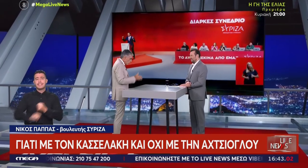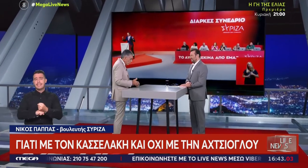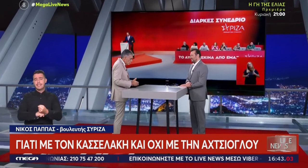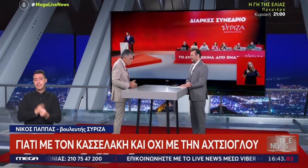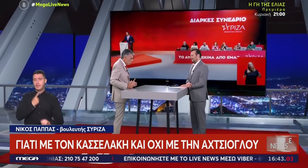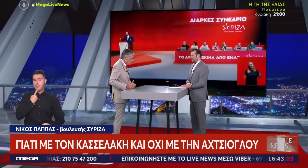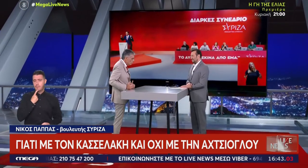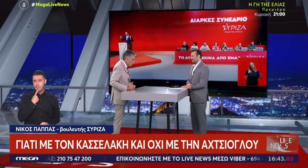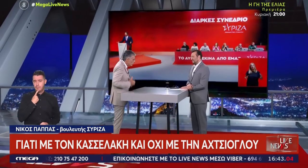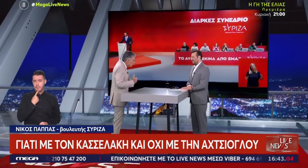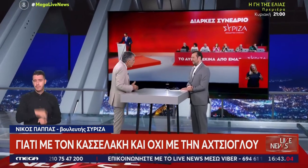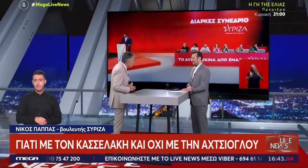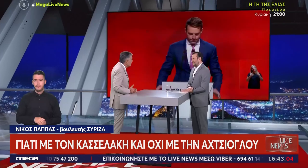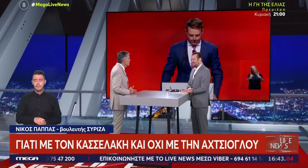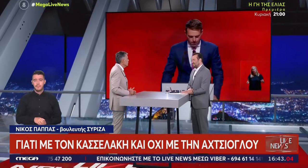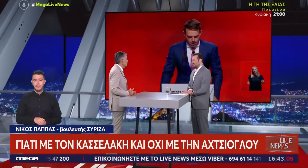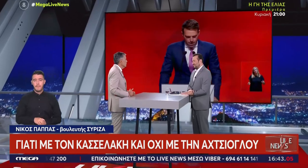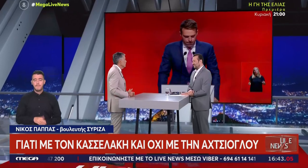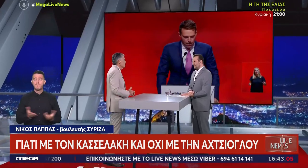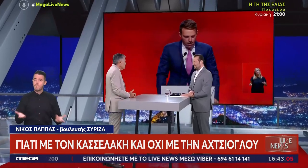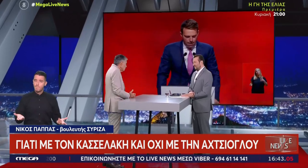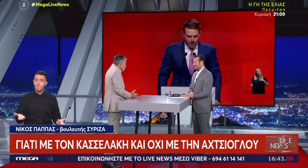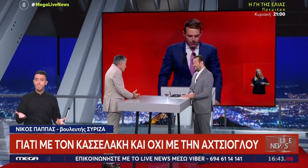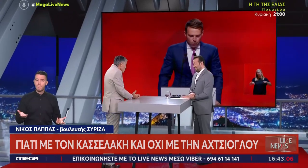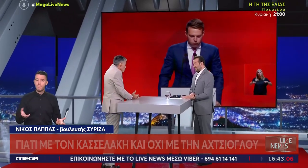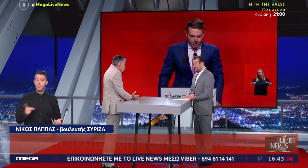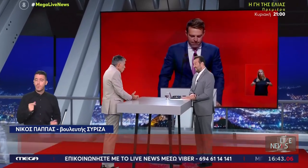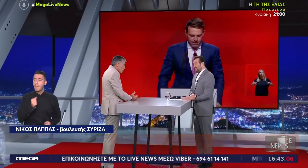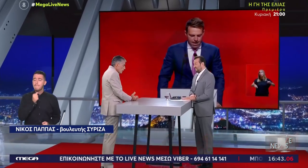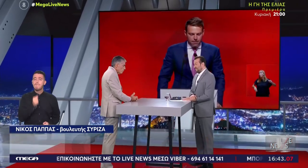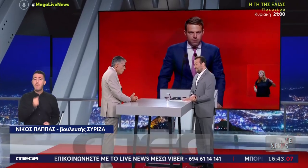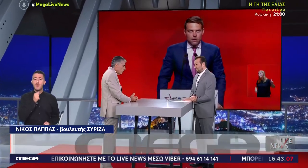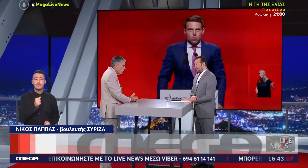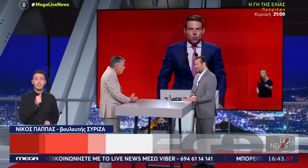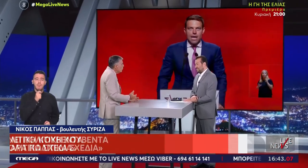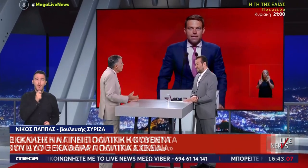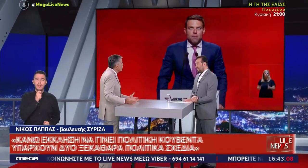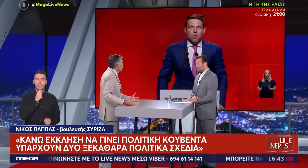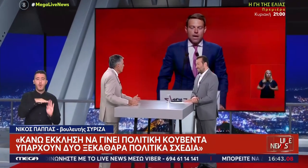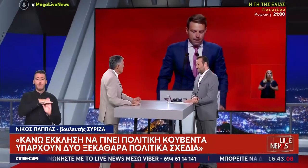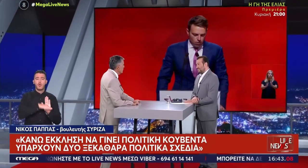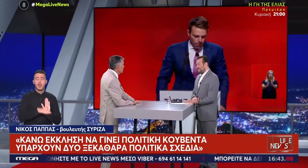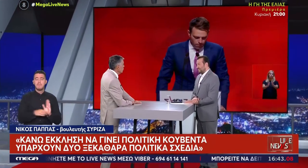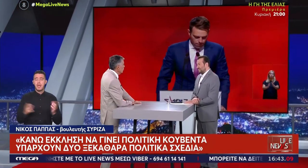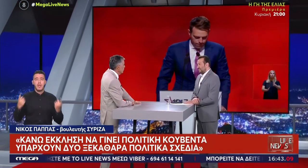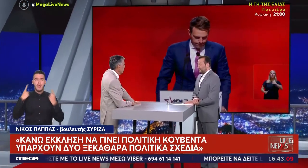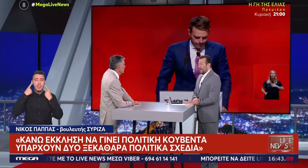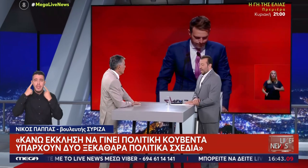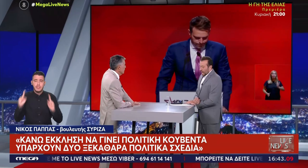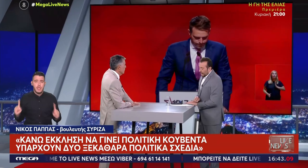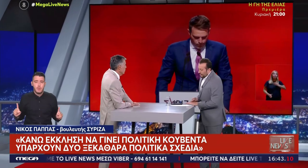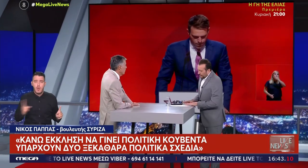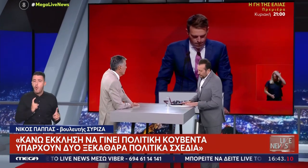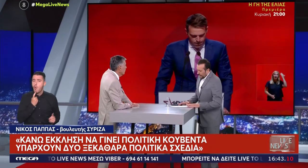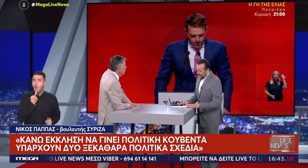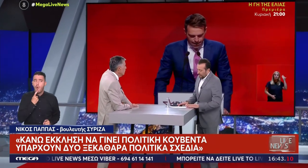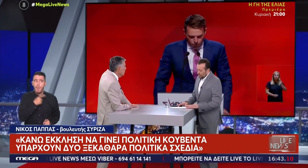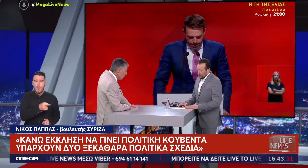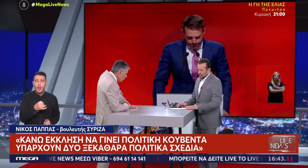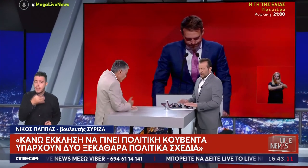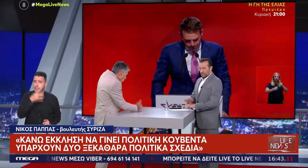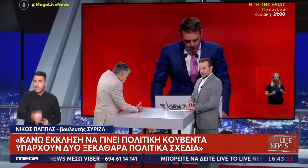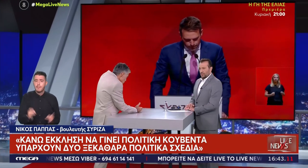Και έρχεστε και μου λέτε για πολιτική και θέλω εκεί να σας να οδηγήσω την κουβέντα. Δεν έχουμε ακούσει πολιτικές θέσεις από τον κύριο Κασελάκη. Ναι,